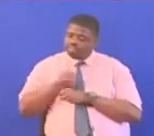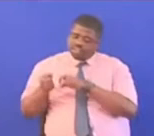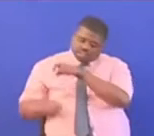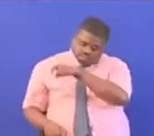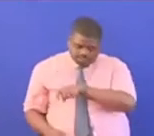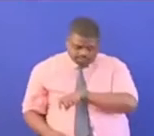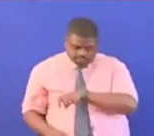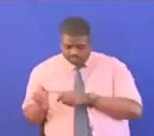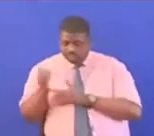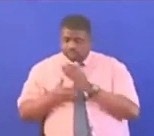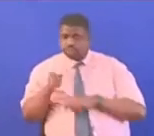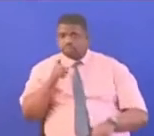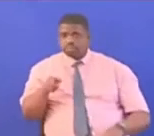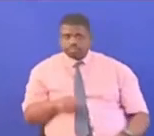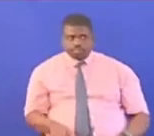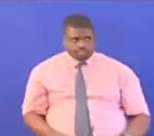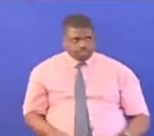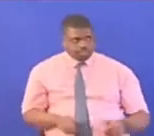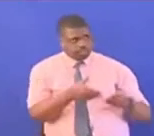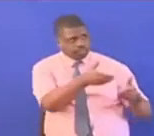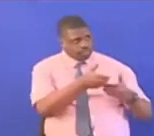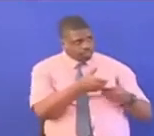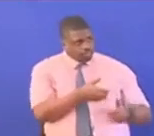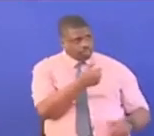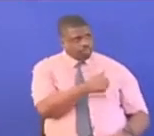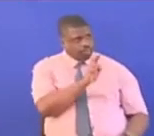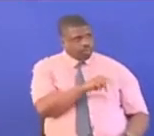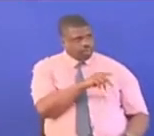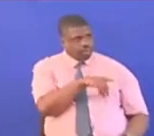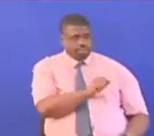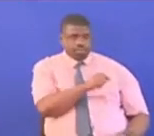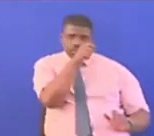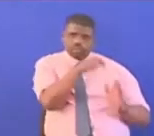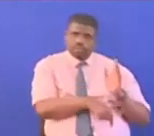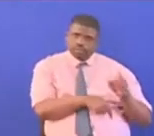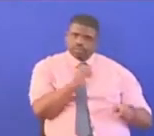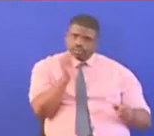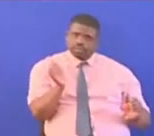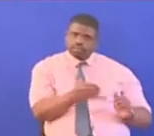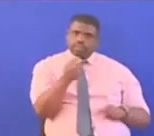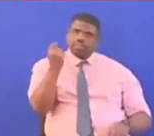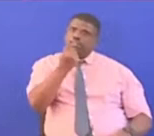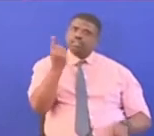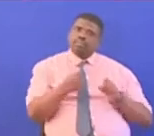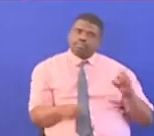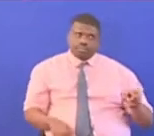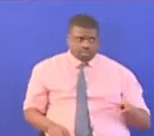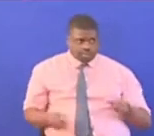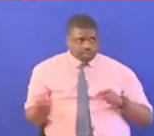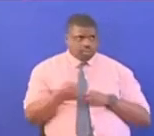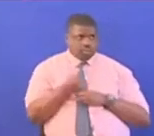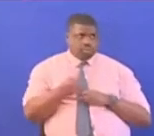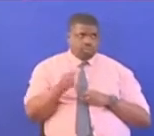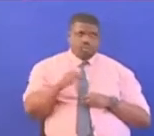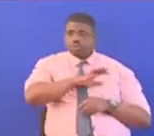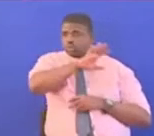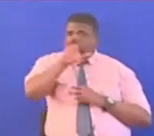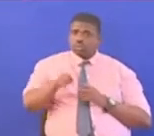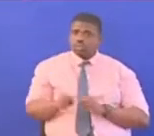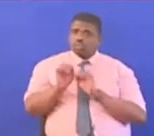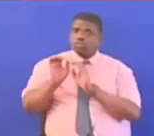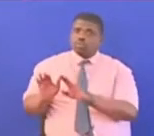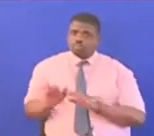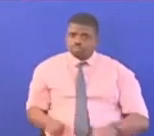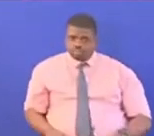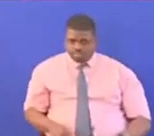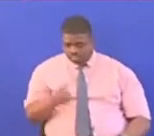Lakini eneo hili mara tu baada ya kuchukuliwa na TANAPA likawa chini ya hifadhi ya taifa, shughuli zote hizi zilisitishwa.